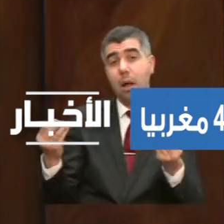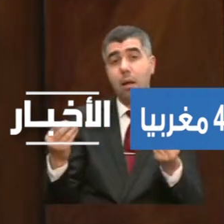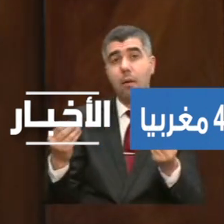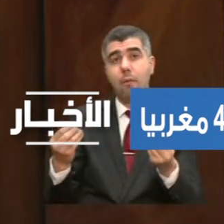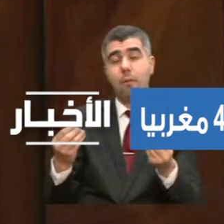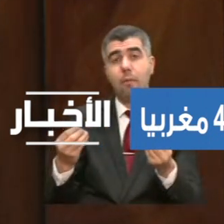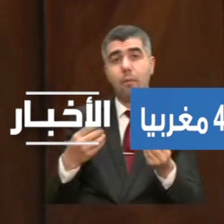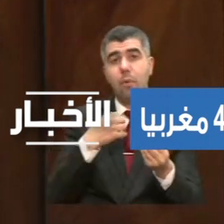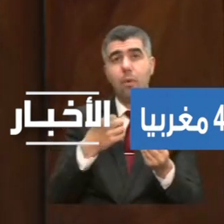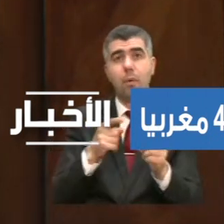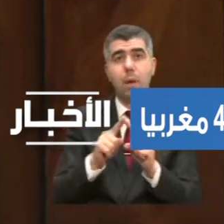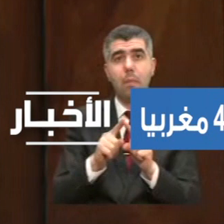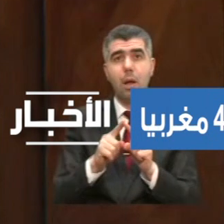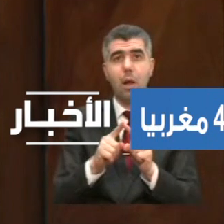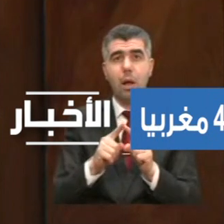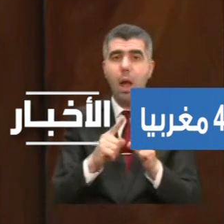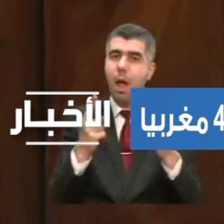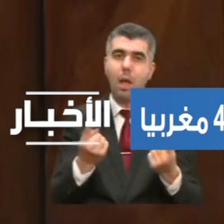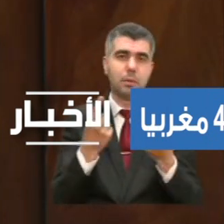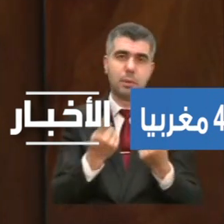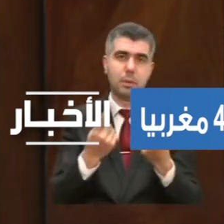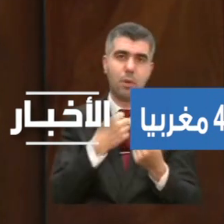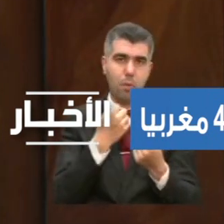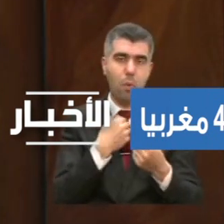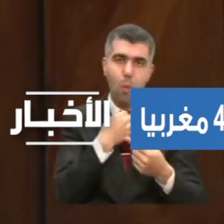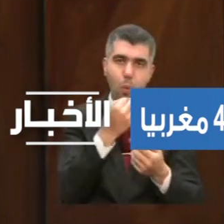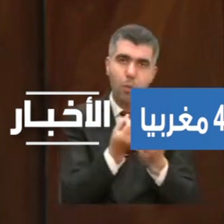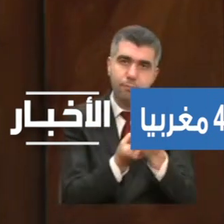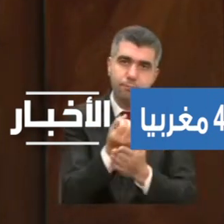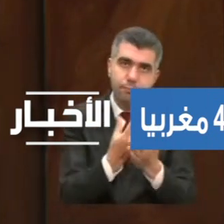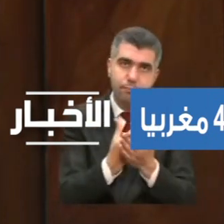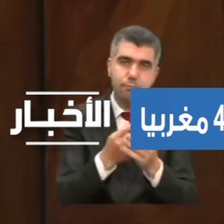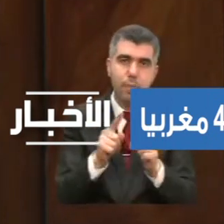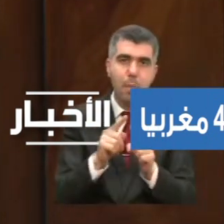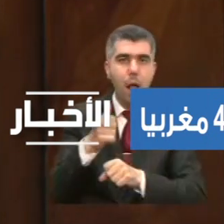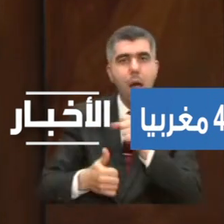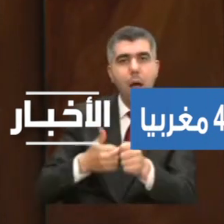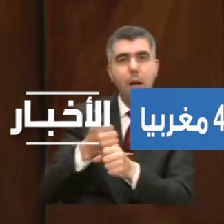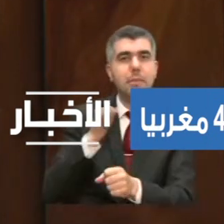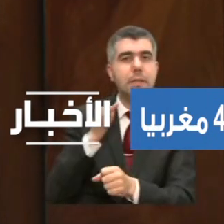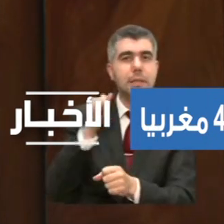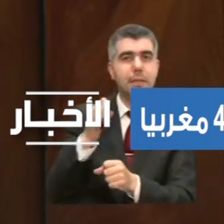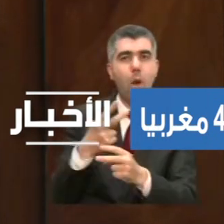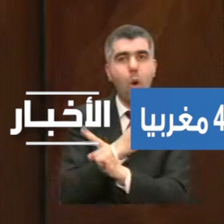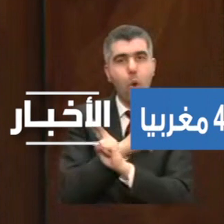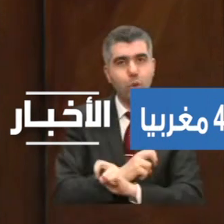يمكن بديهي وطبيعي اليوم ان عمليه مرحبا كما كنعرفوها كما هي عرف في كل صيف